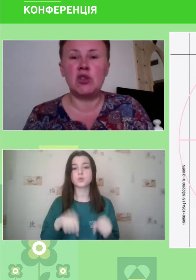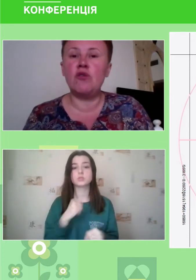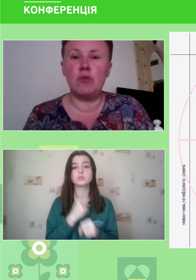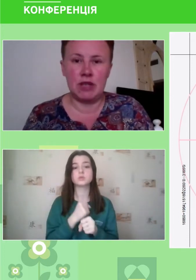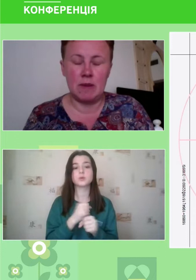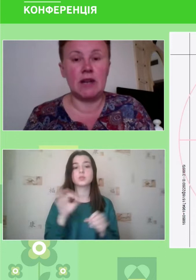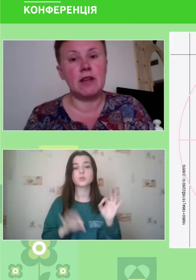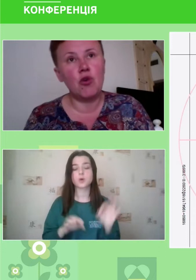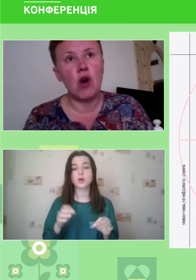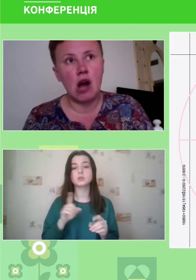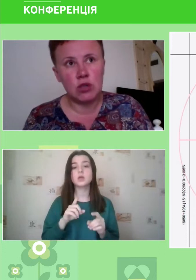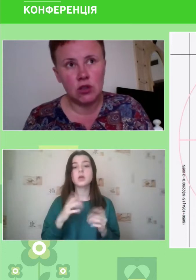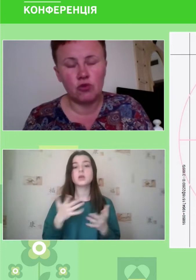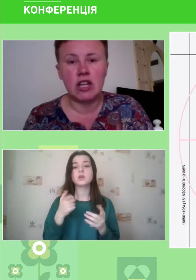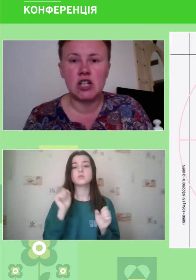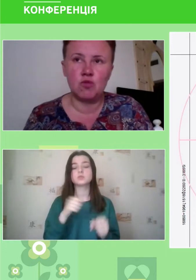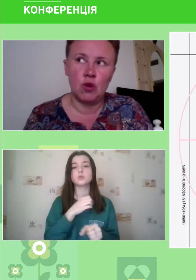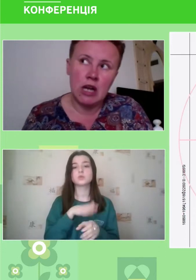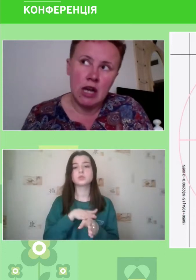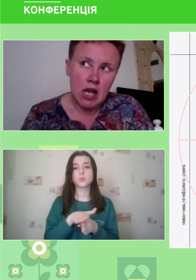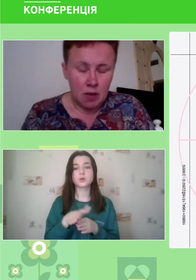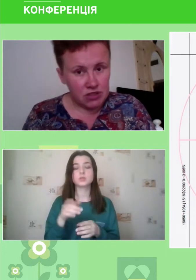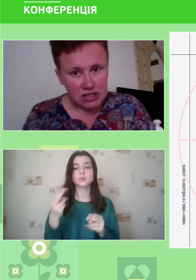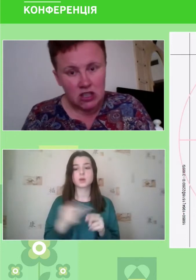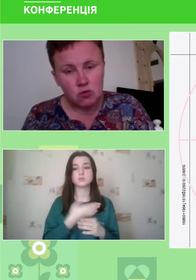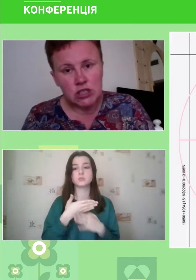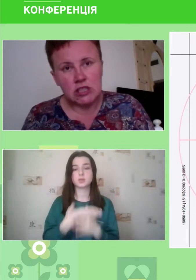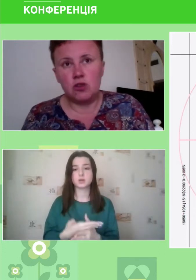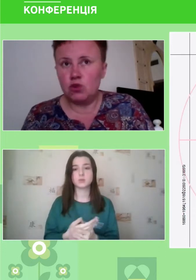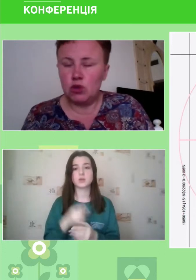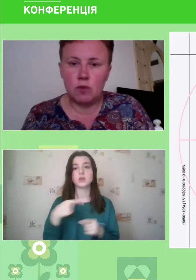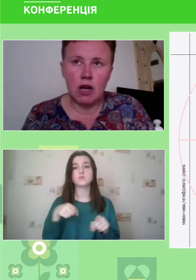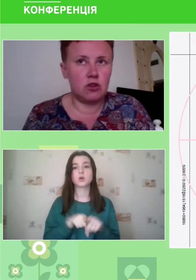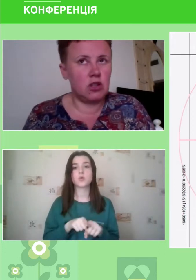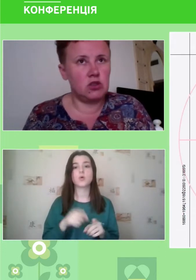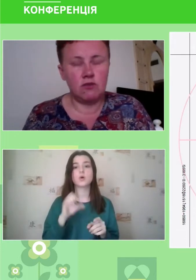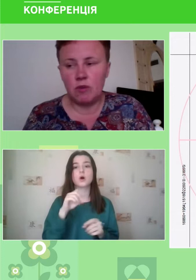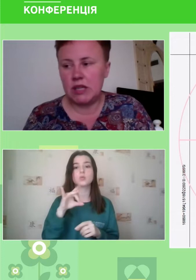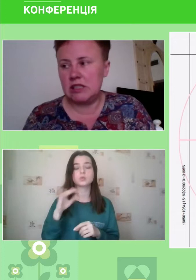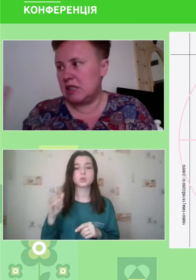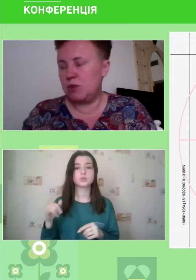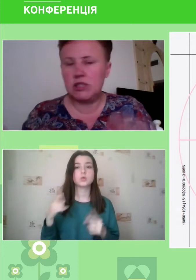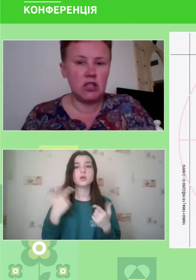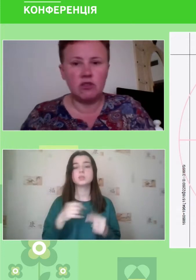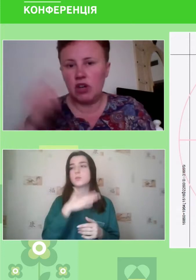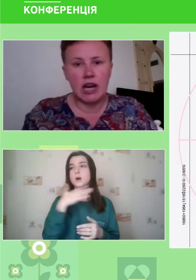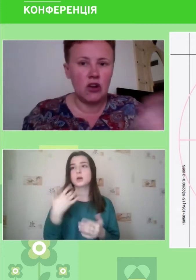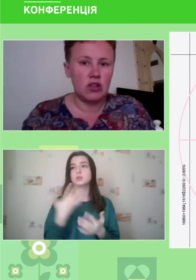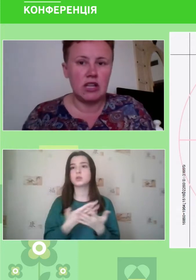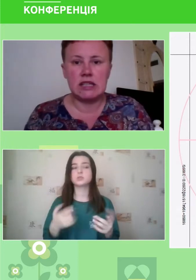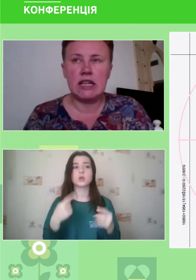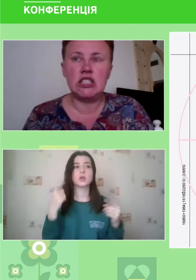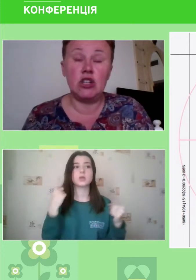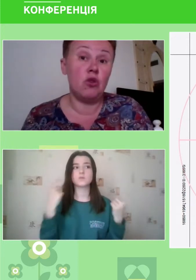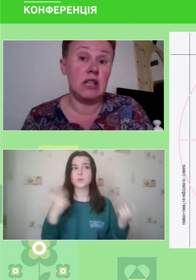без додаткової підтримки. Такого аудиту в нашому повсякденному житті, де дуже-дуже багато різної інформації, де нас постійно відволікають